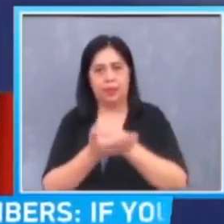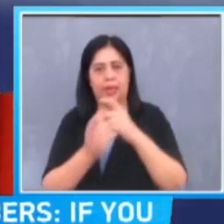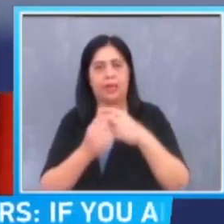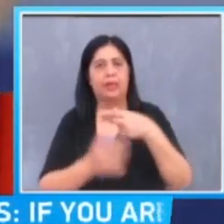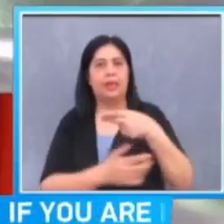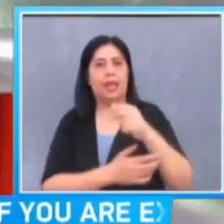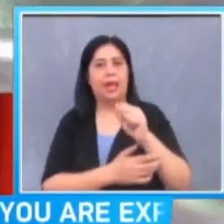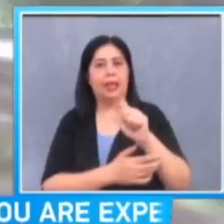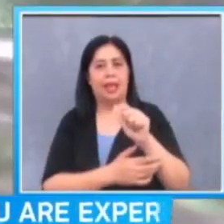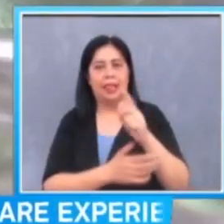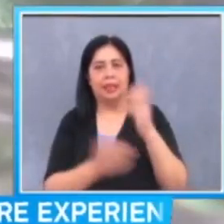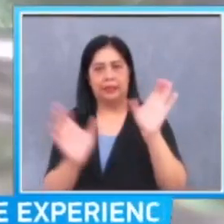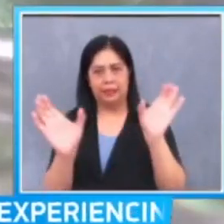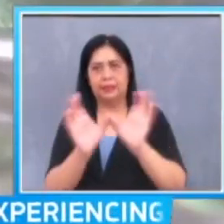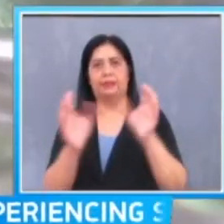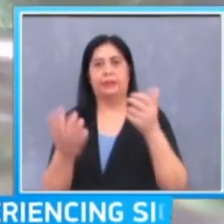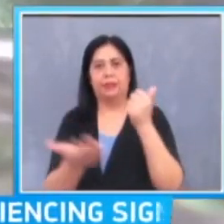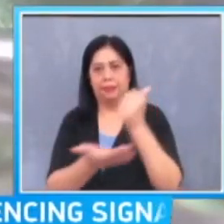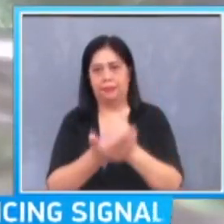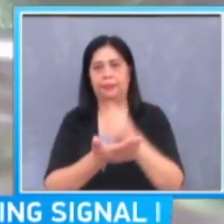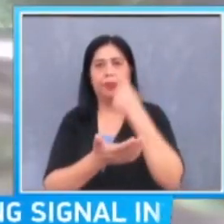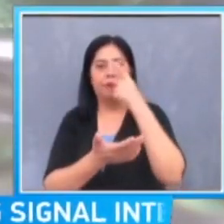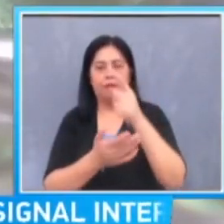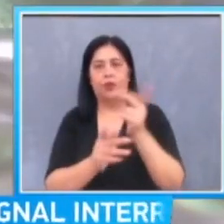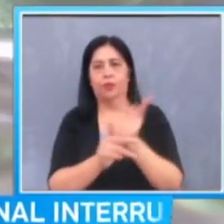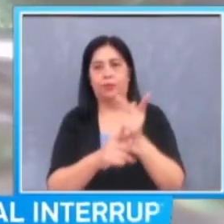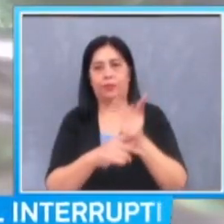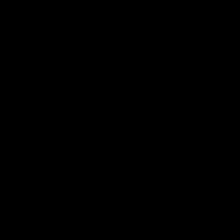certification para sa kanilang mga produkto.